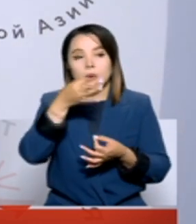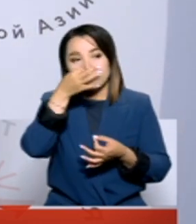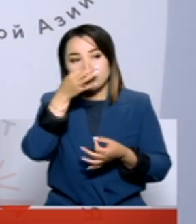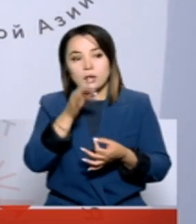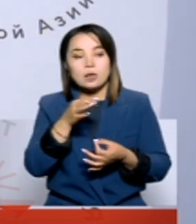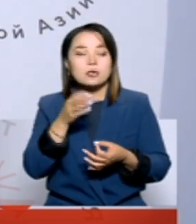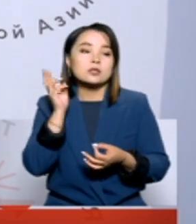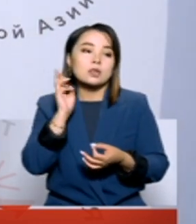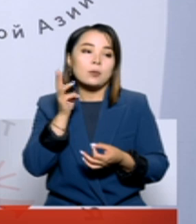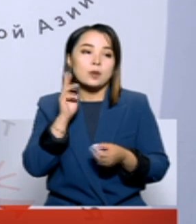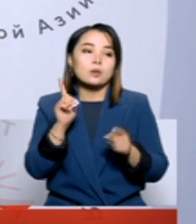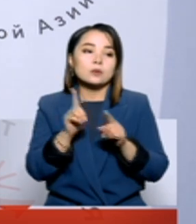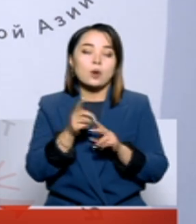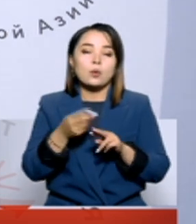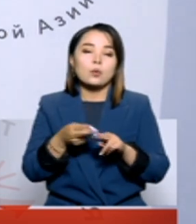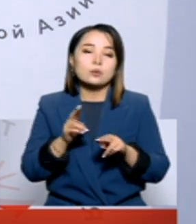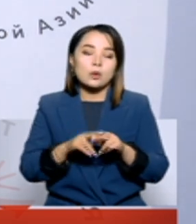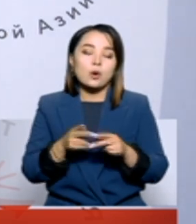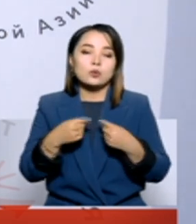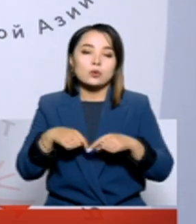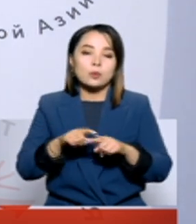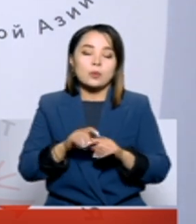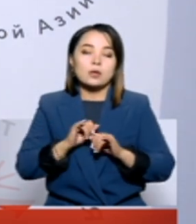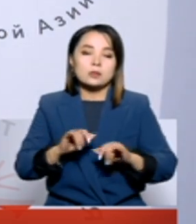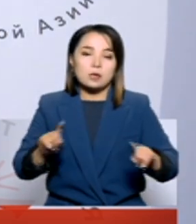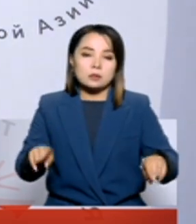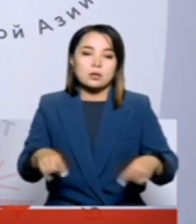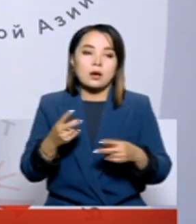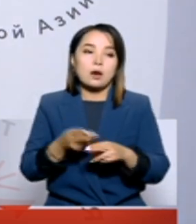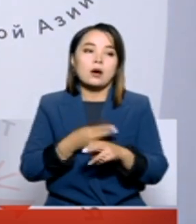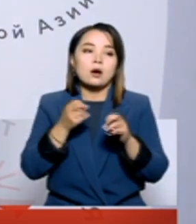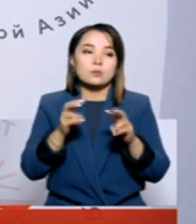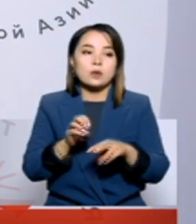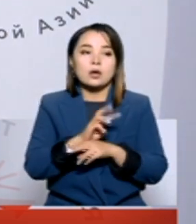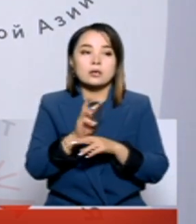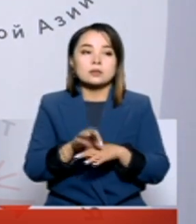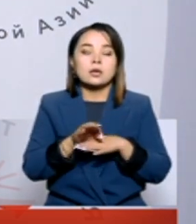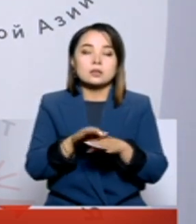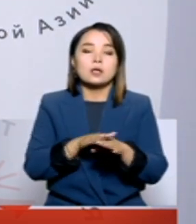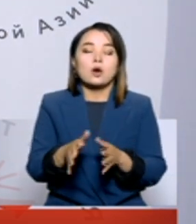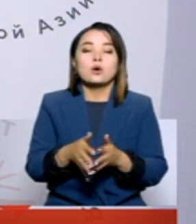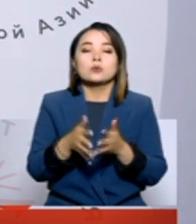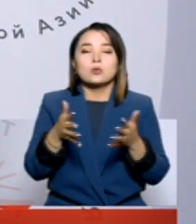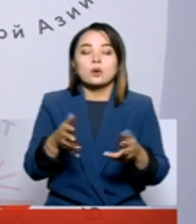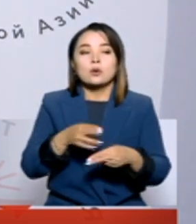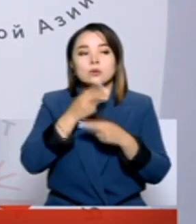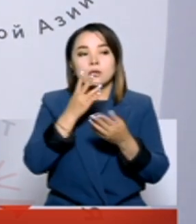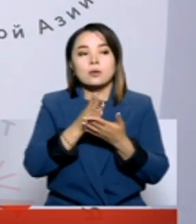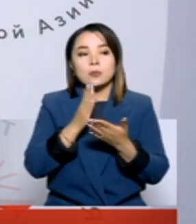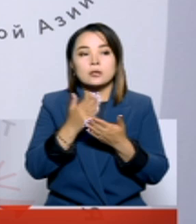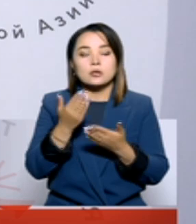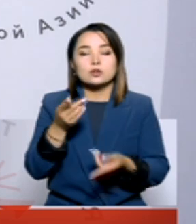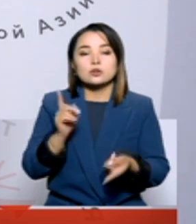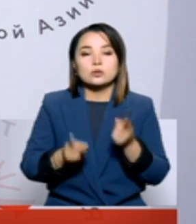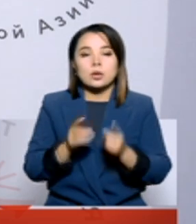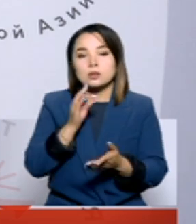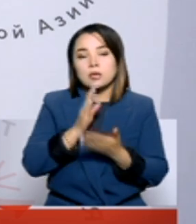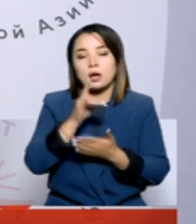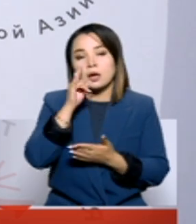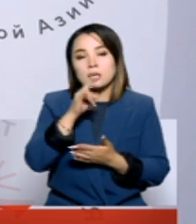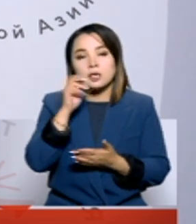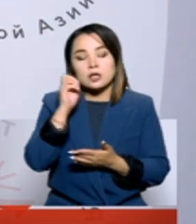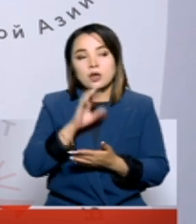тәжірибелі дипломат ретінде осы ұйымның өрлеуіне, қауіпсіздікті қамтамасыз етуге үлкен көңіл бөлуде. Шынын айту керек,